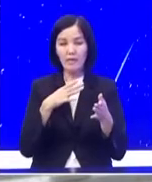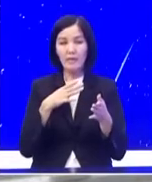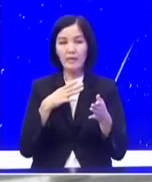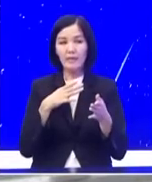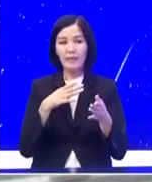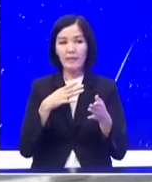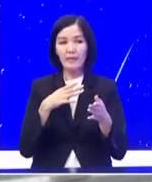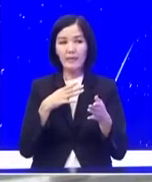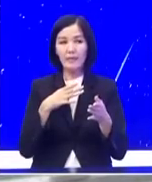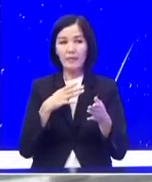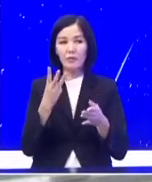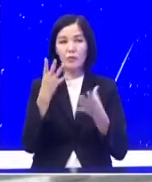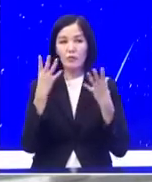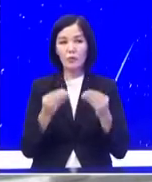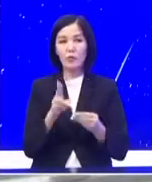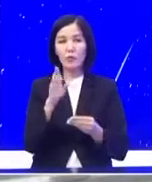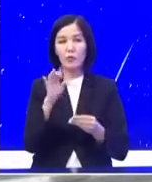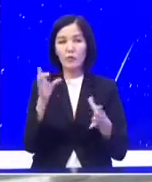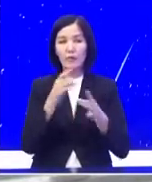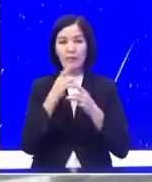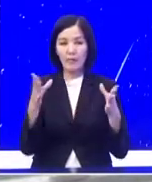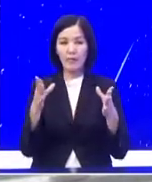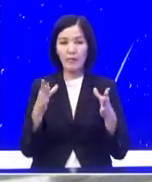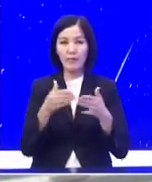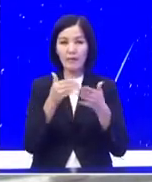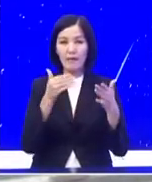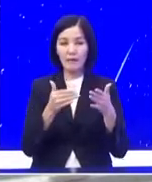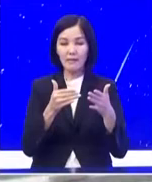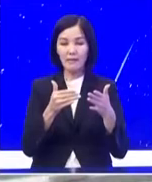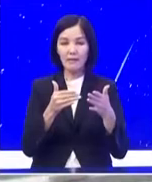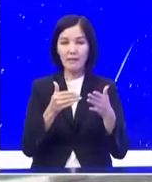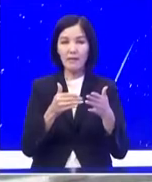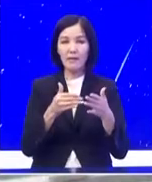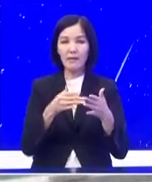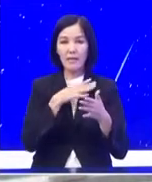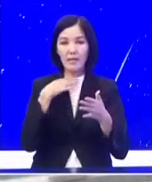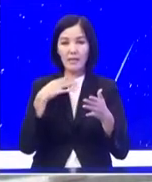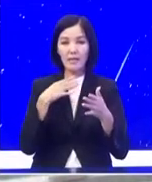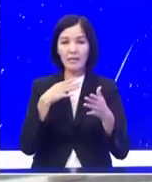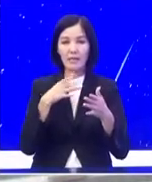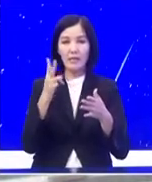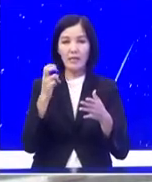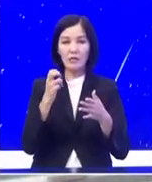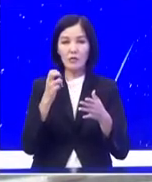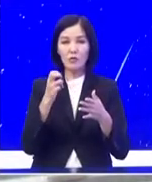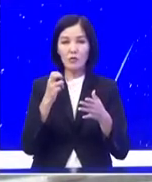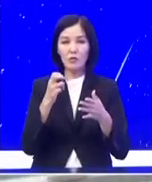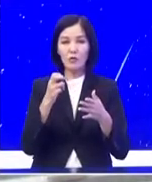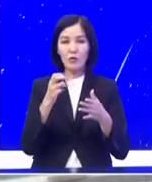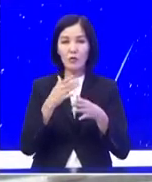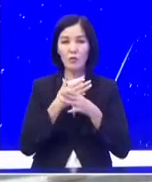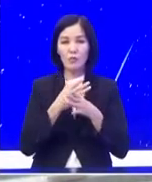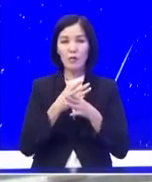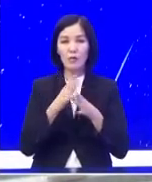Сонымен қатар міне алда 3 күнді Құрбан айт мерекесі қарсаңында ет таратуға, жаңағы 200 көмекке мұқтаж